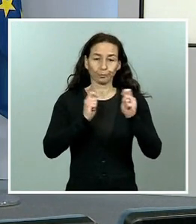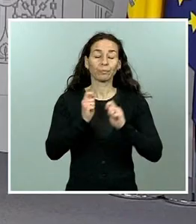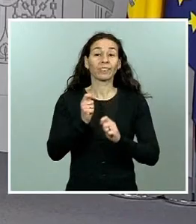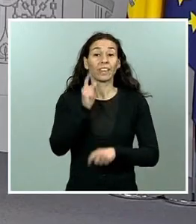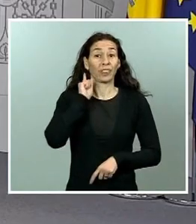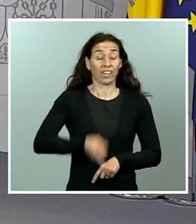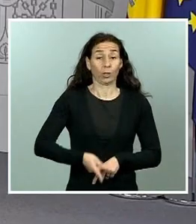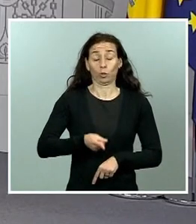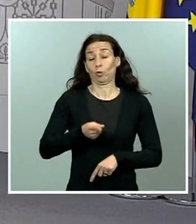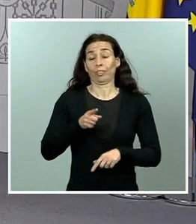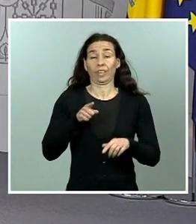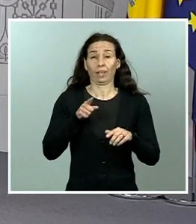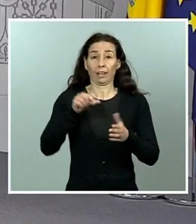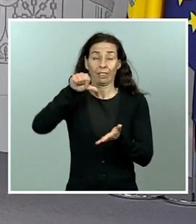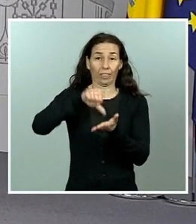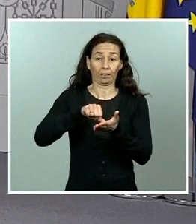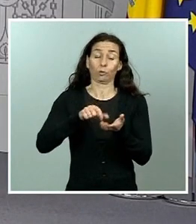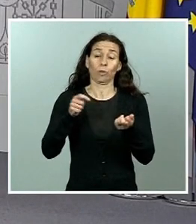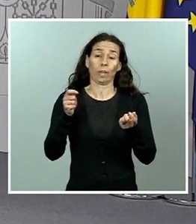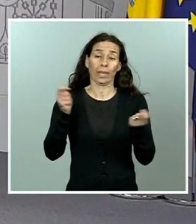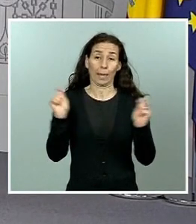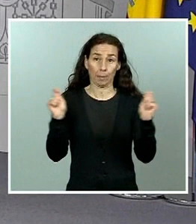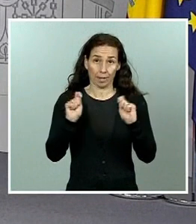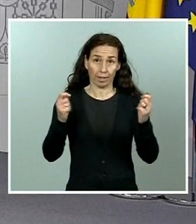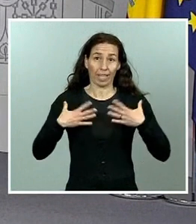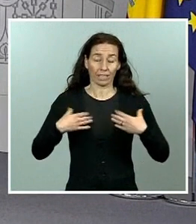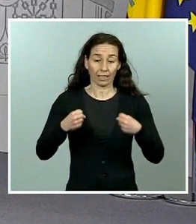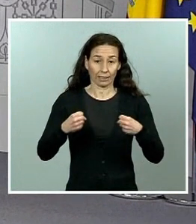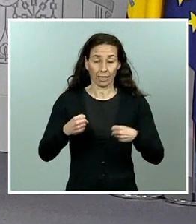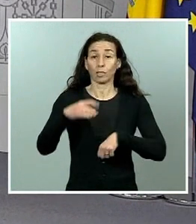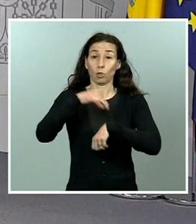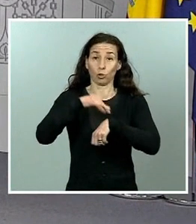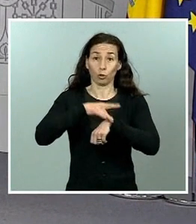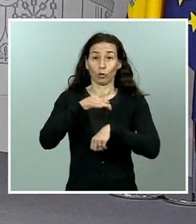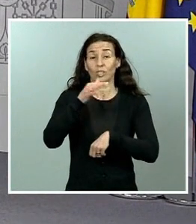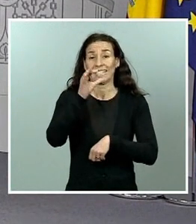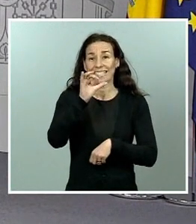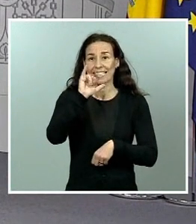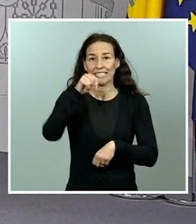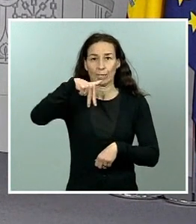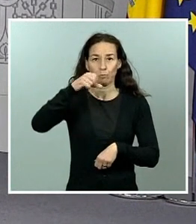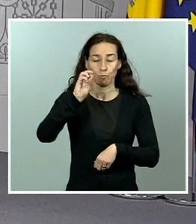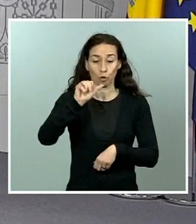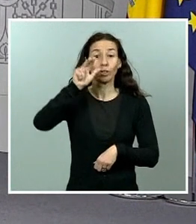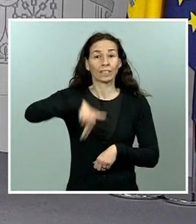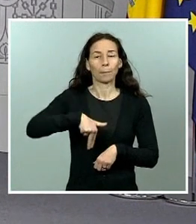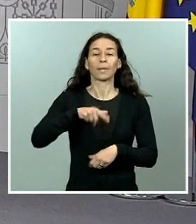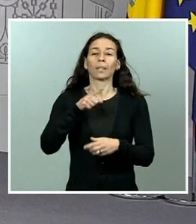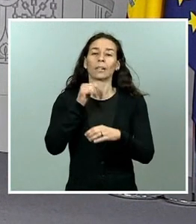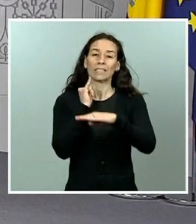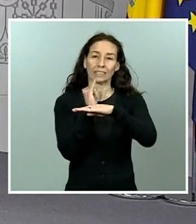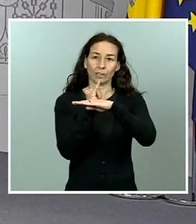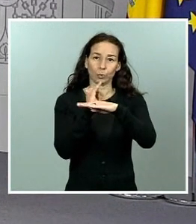Ismét 300 fölé emelkedett a 24 óra alatt a koronavírus járvány következtében elhunytak száma Spanyolországban.